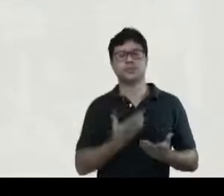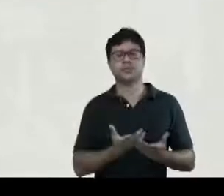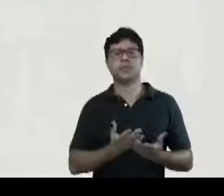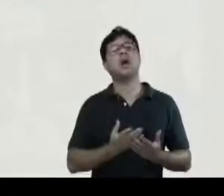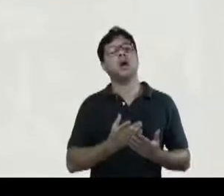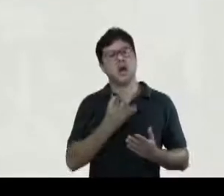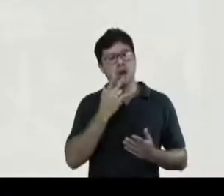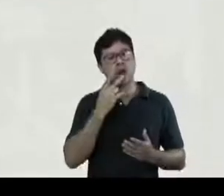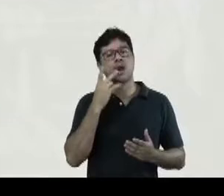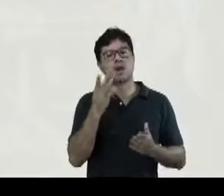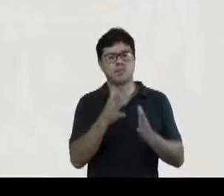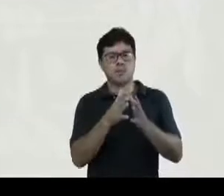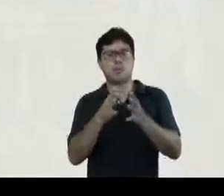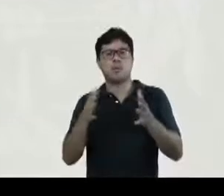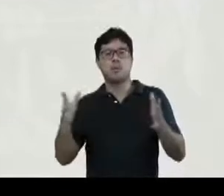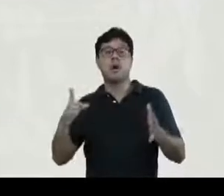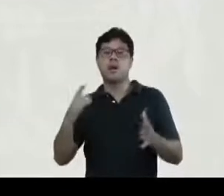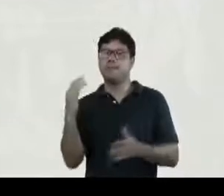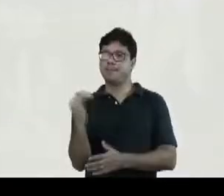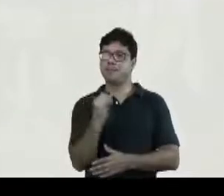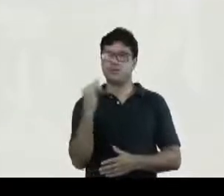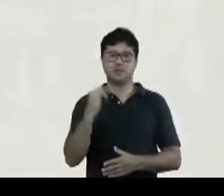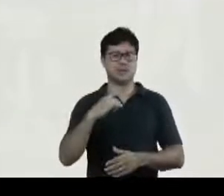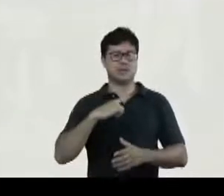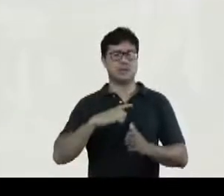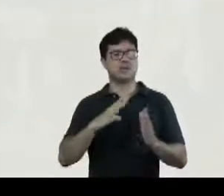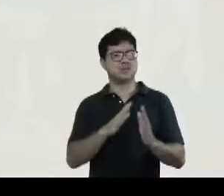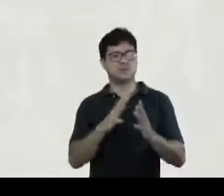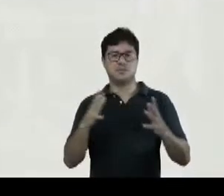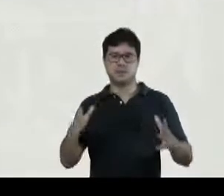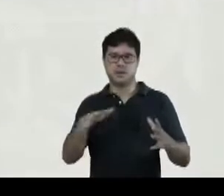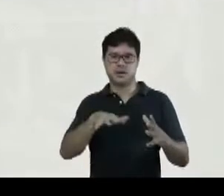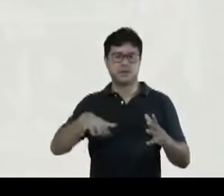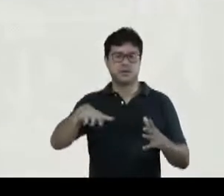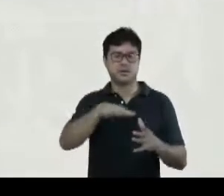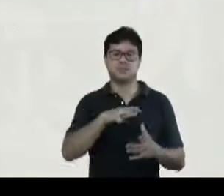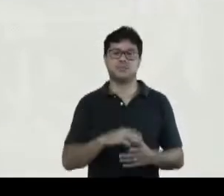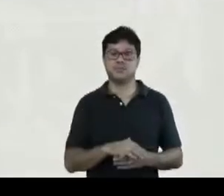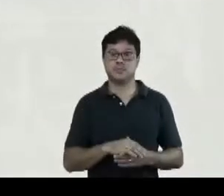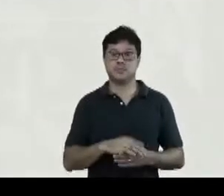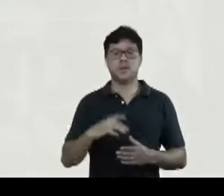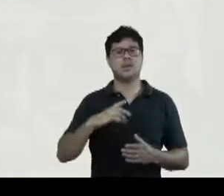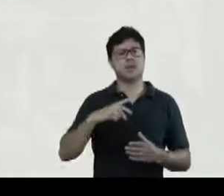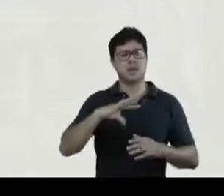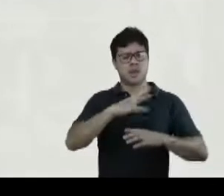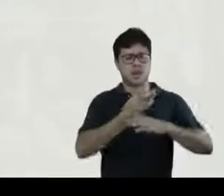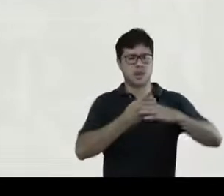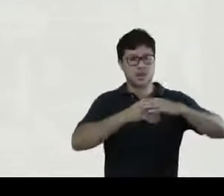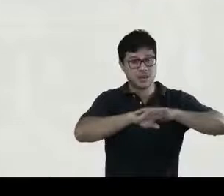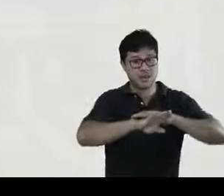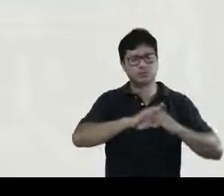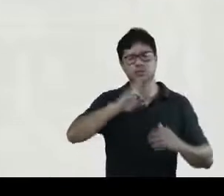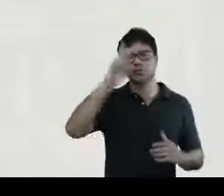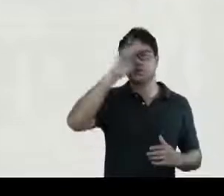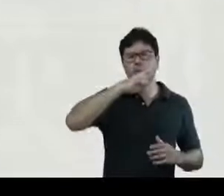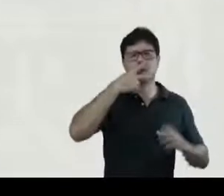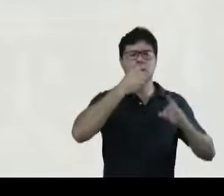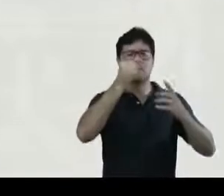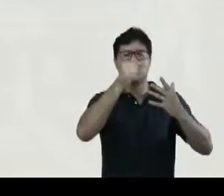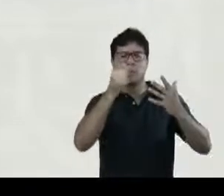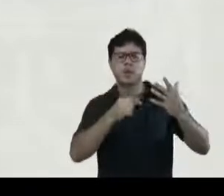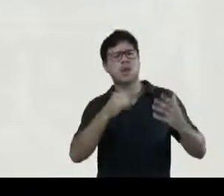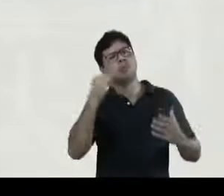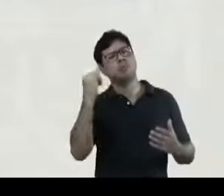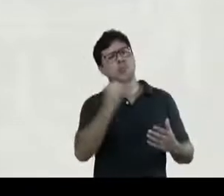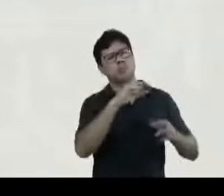Der Altbestand hat so viele Merkmale, die für verschiedene Fragestellungen relevant sind. Diese